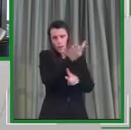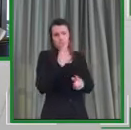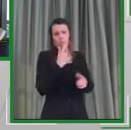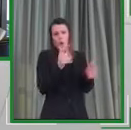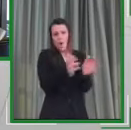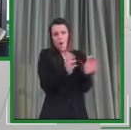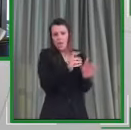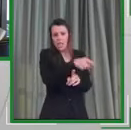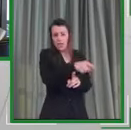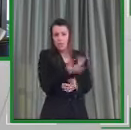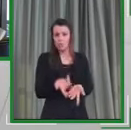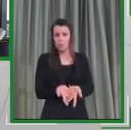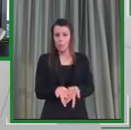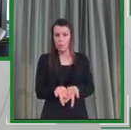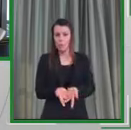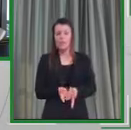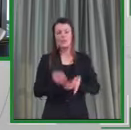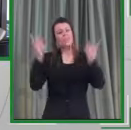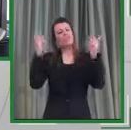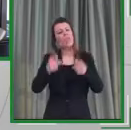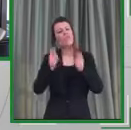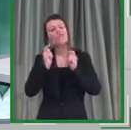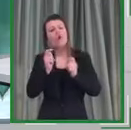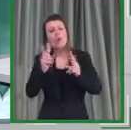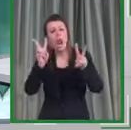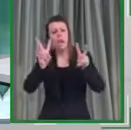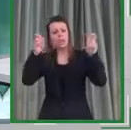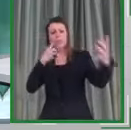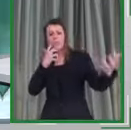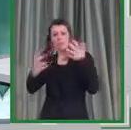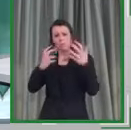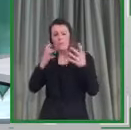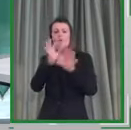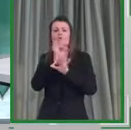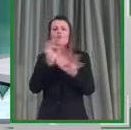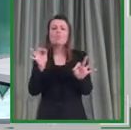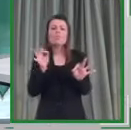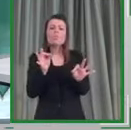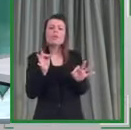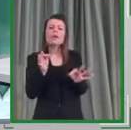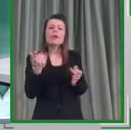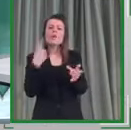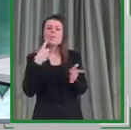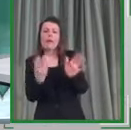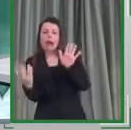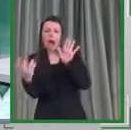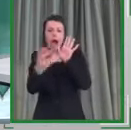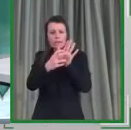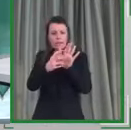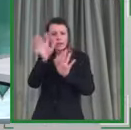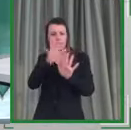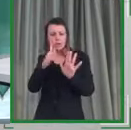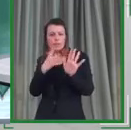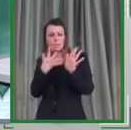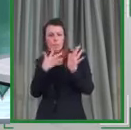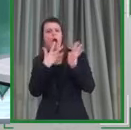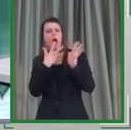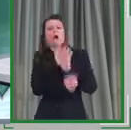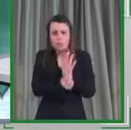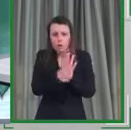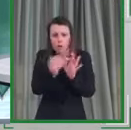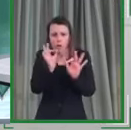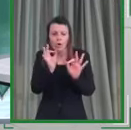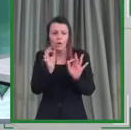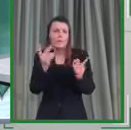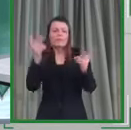dai titoloni di giornali dagli articoli con gli effetti pirotecnici con in cui chissà come mai